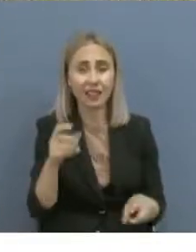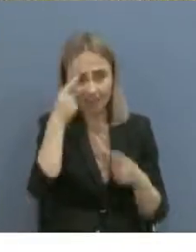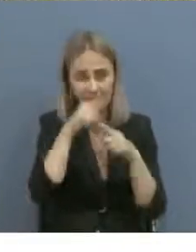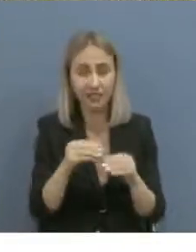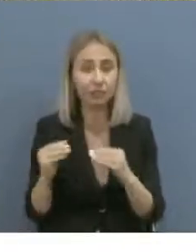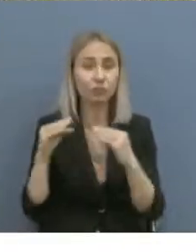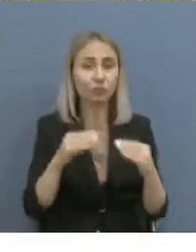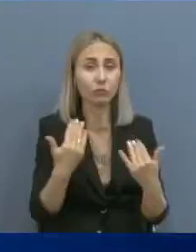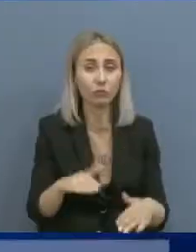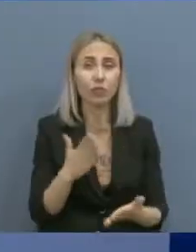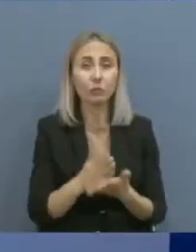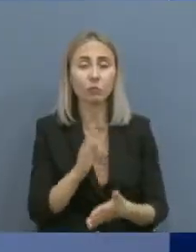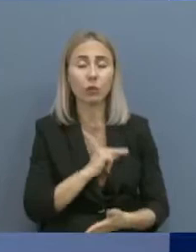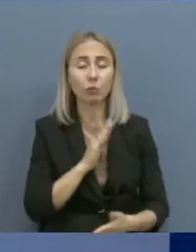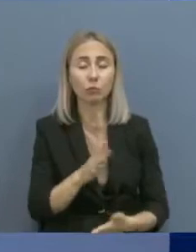бастайтын боламыз.